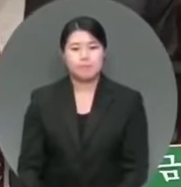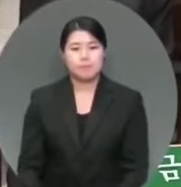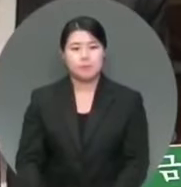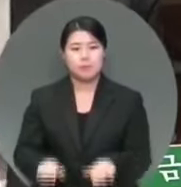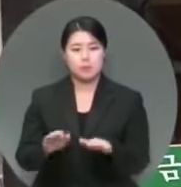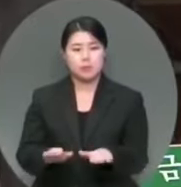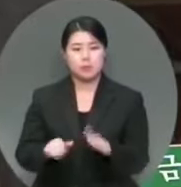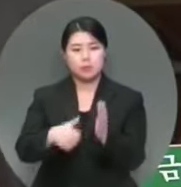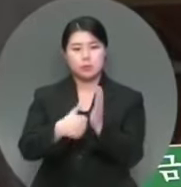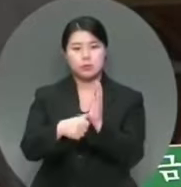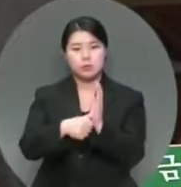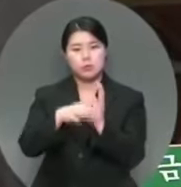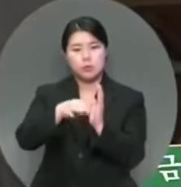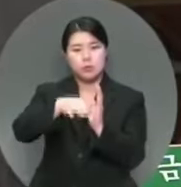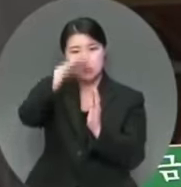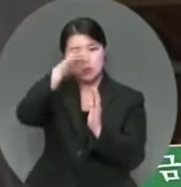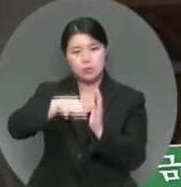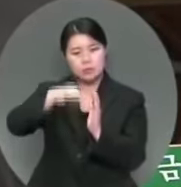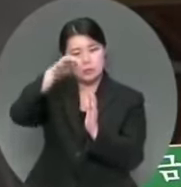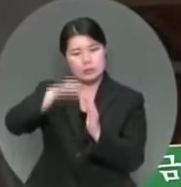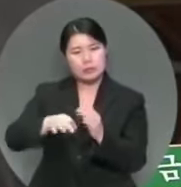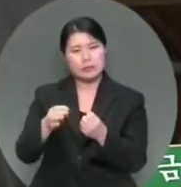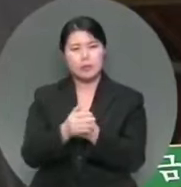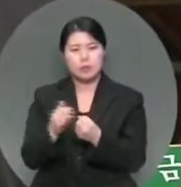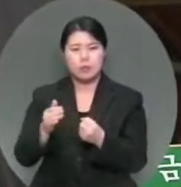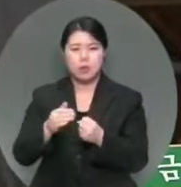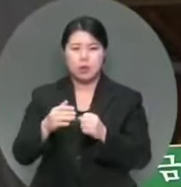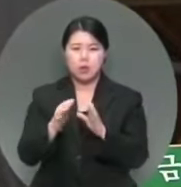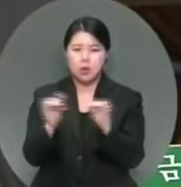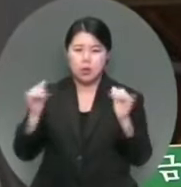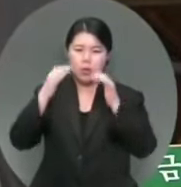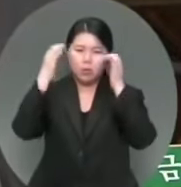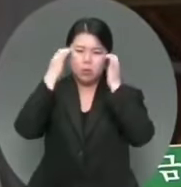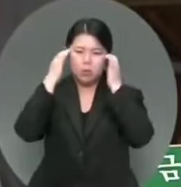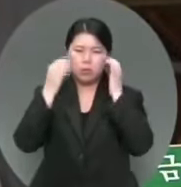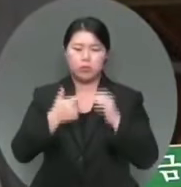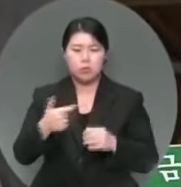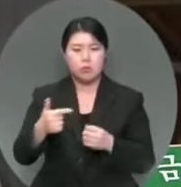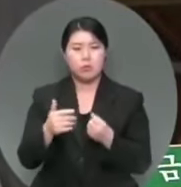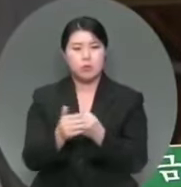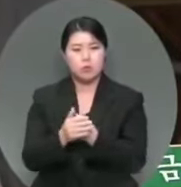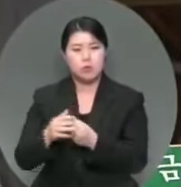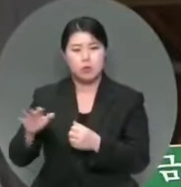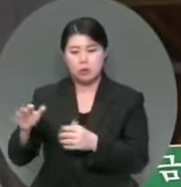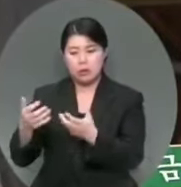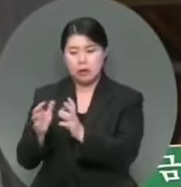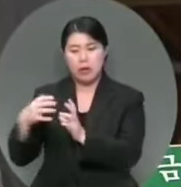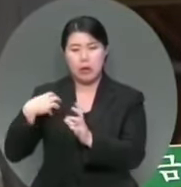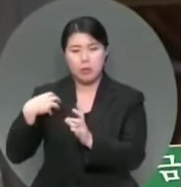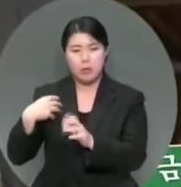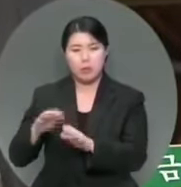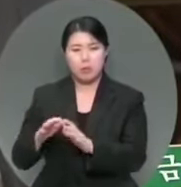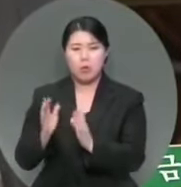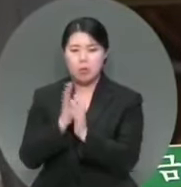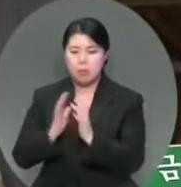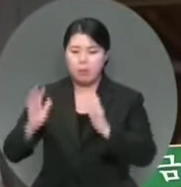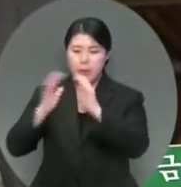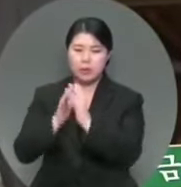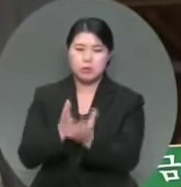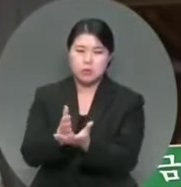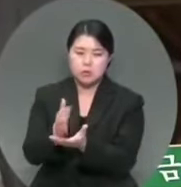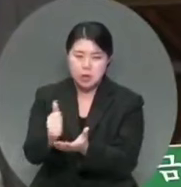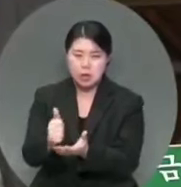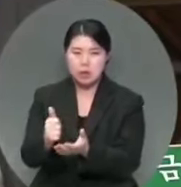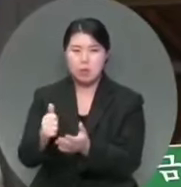물가 때문에 서민들이 고통에 시달리니까 지금 주무부처에서는 뭐 배추과장 또 쌀